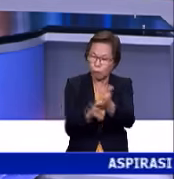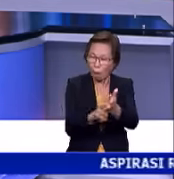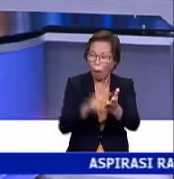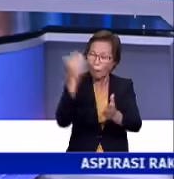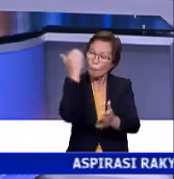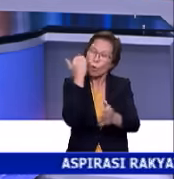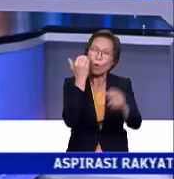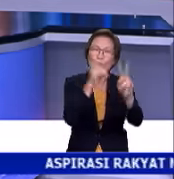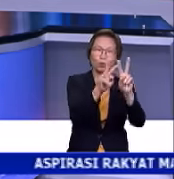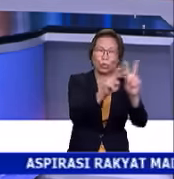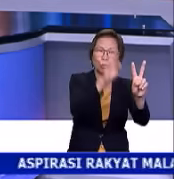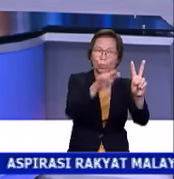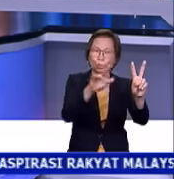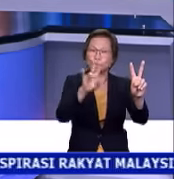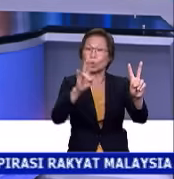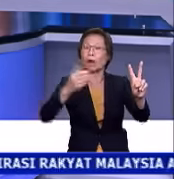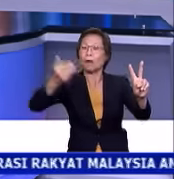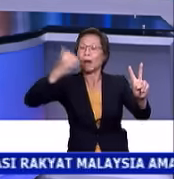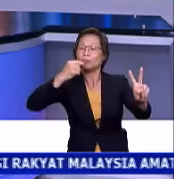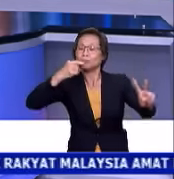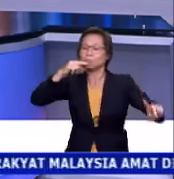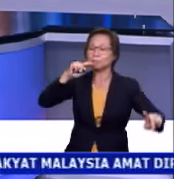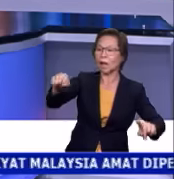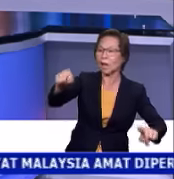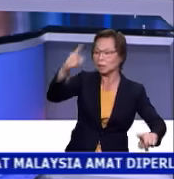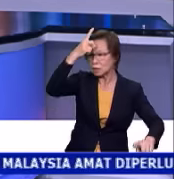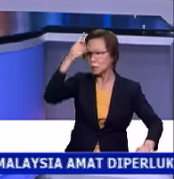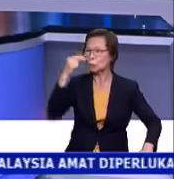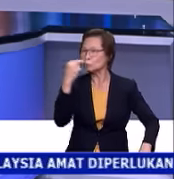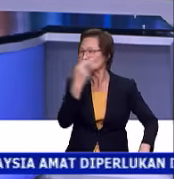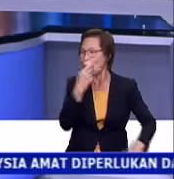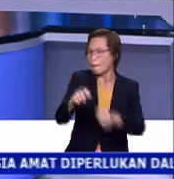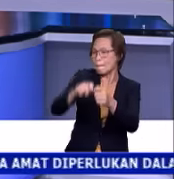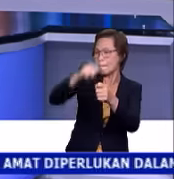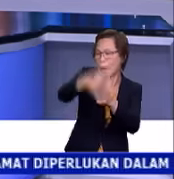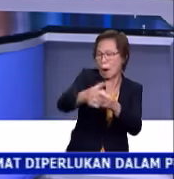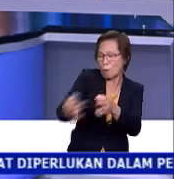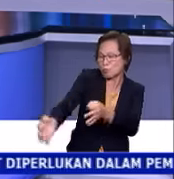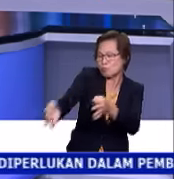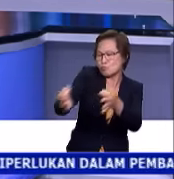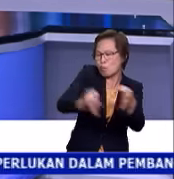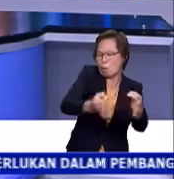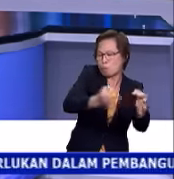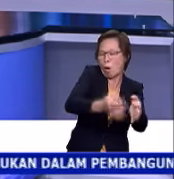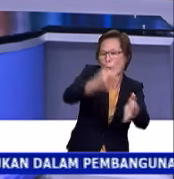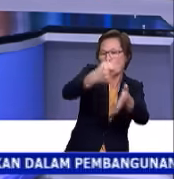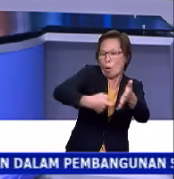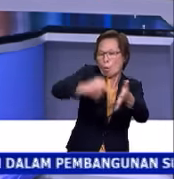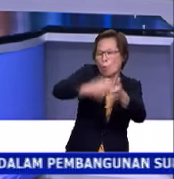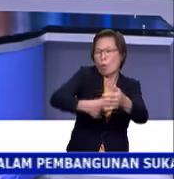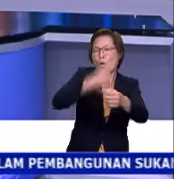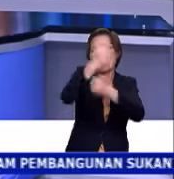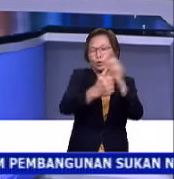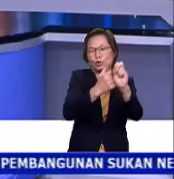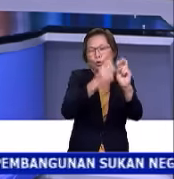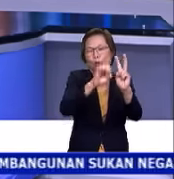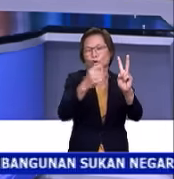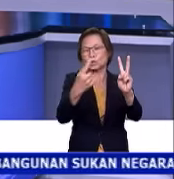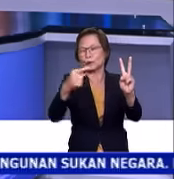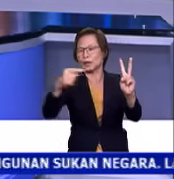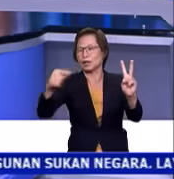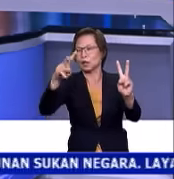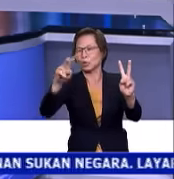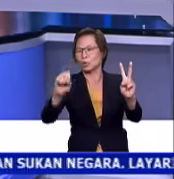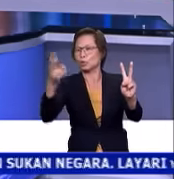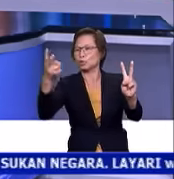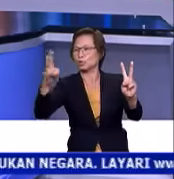pada 22 Julai lalu yang mengarahkan Datuk Seri Najib membayar tunggakan cukai itu bagi tempoh 2011